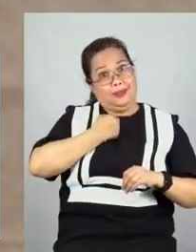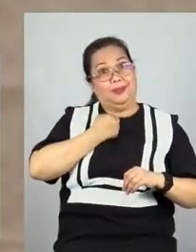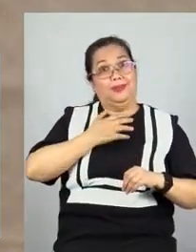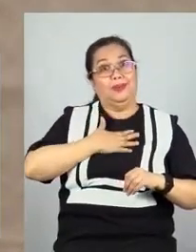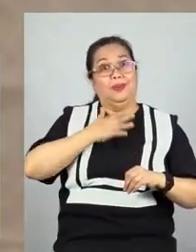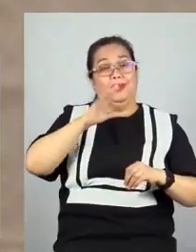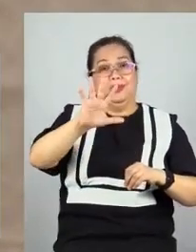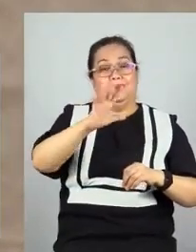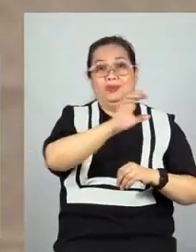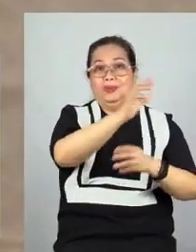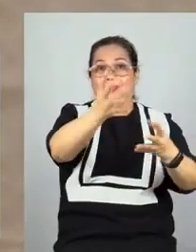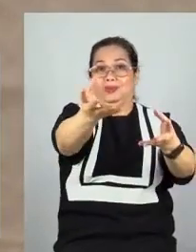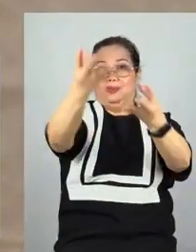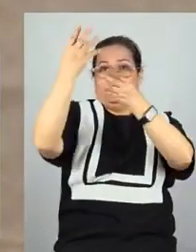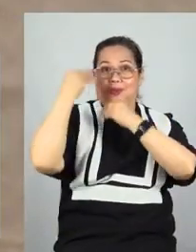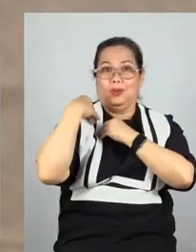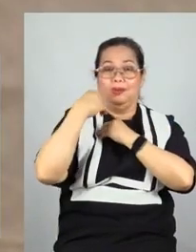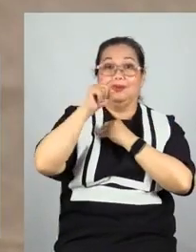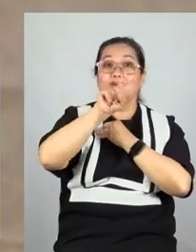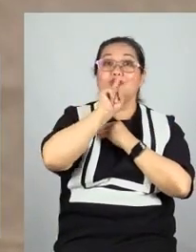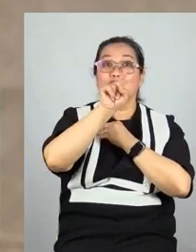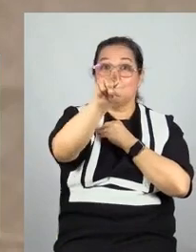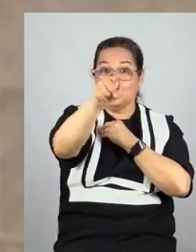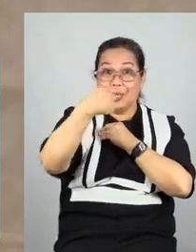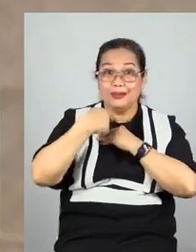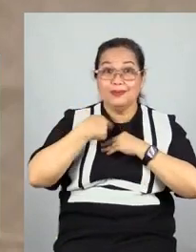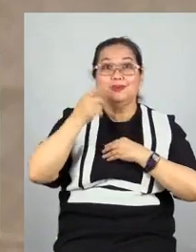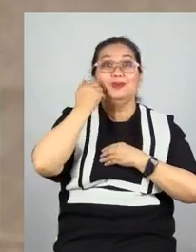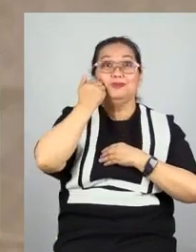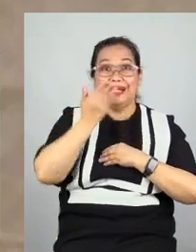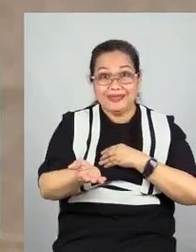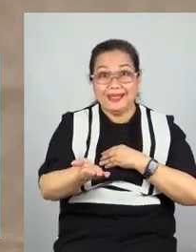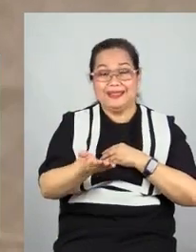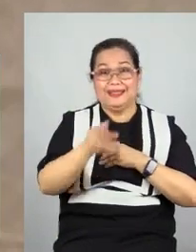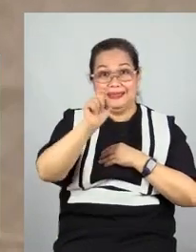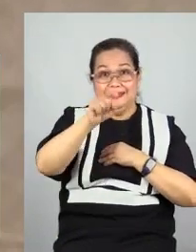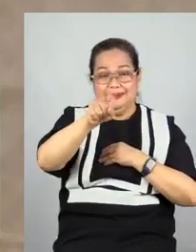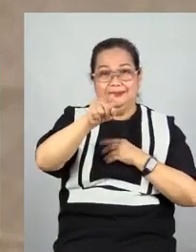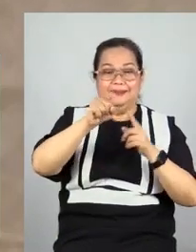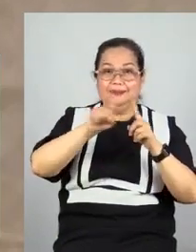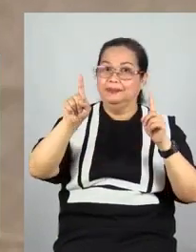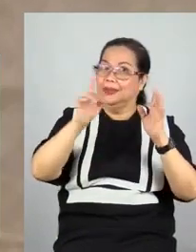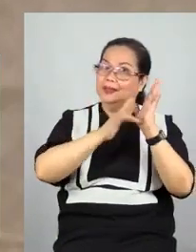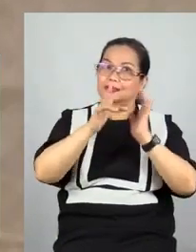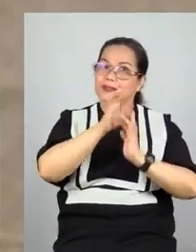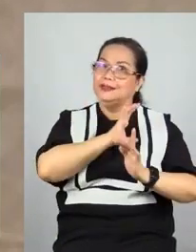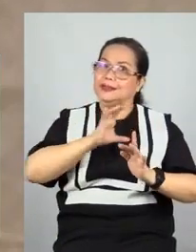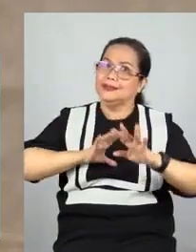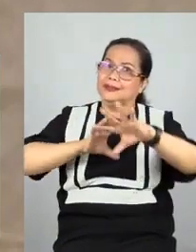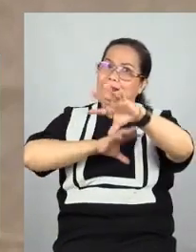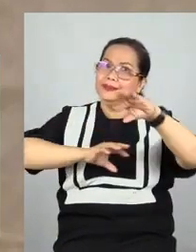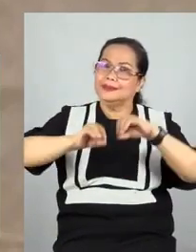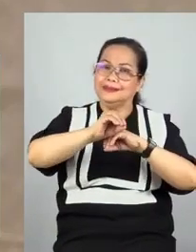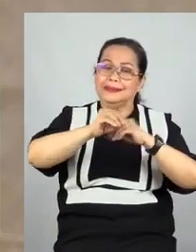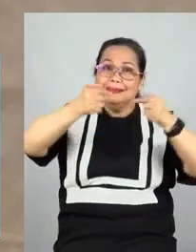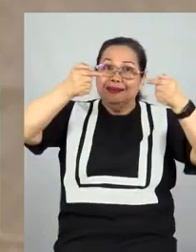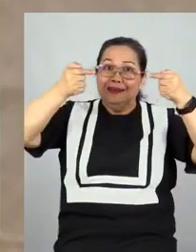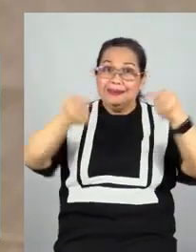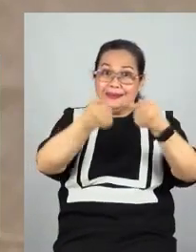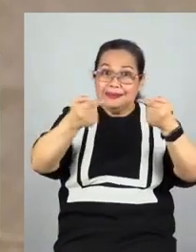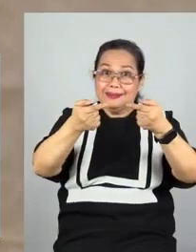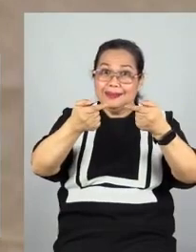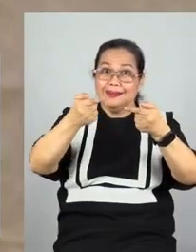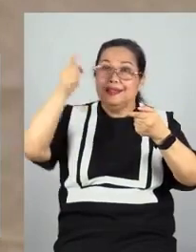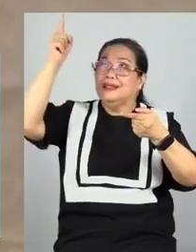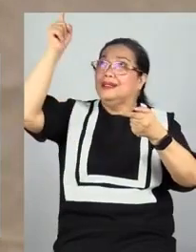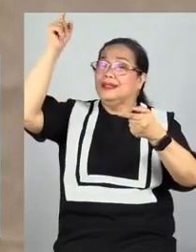atin. At sa panahon na iyon, siya ay naging kasalanan sa